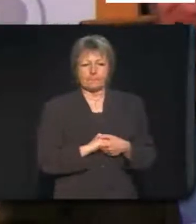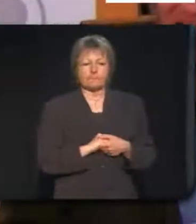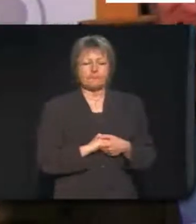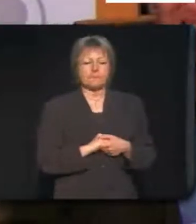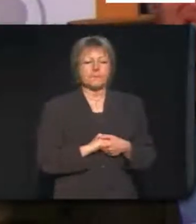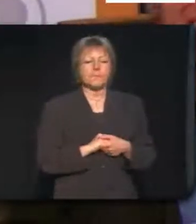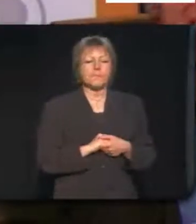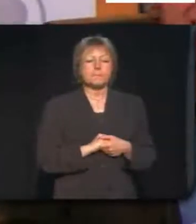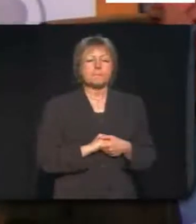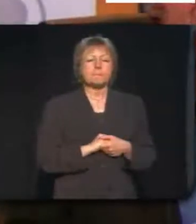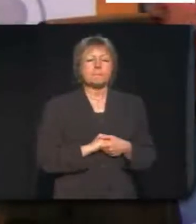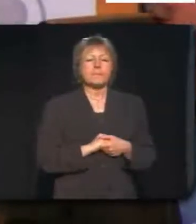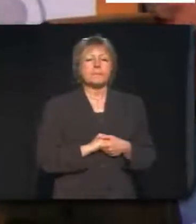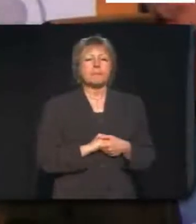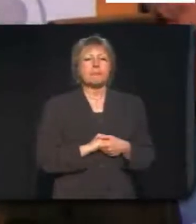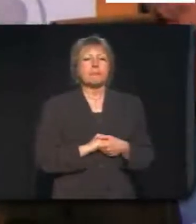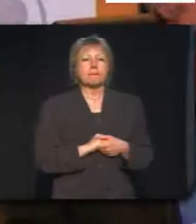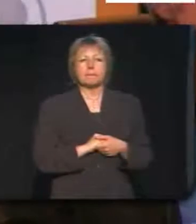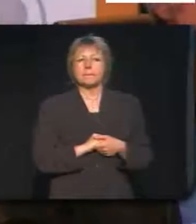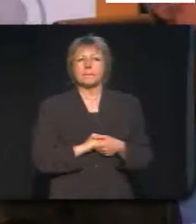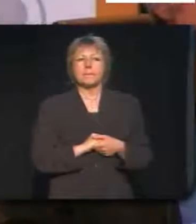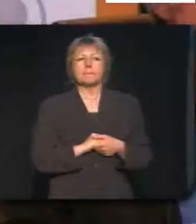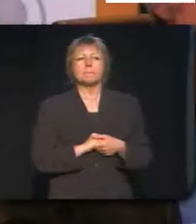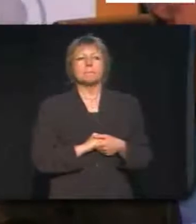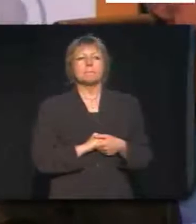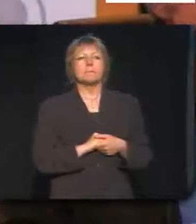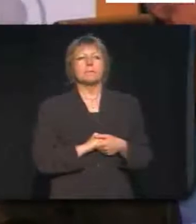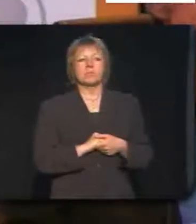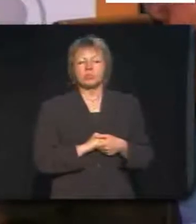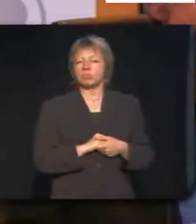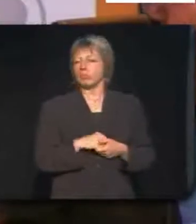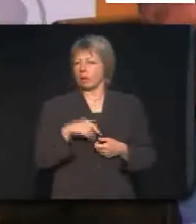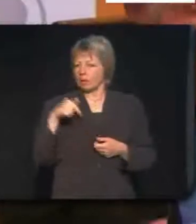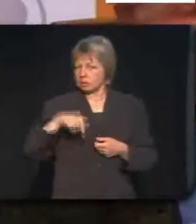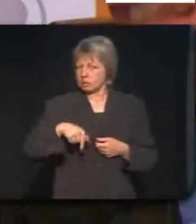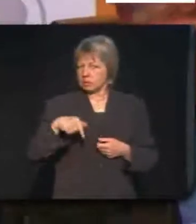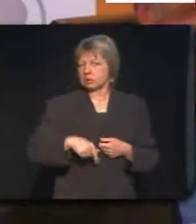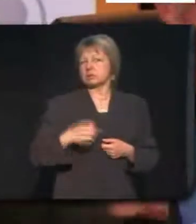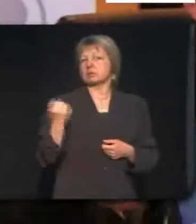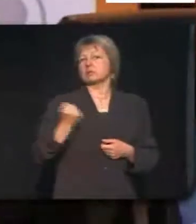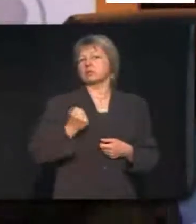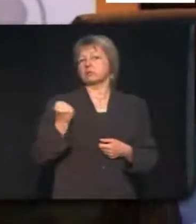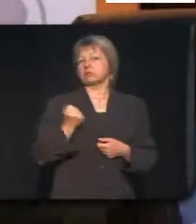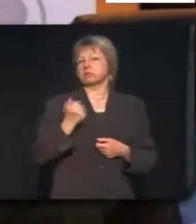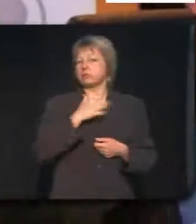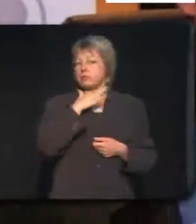mann mann mann mann das wird sehr Bundesparteitag mit den meisten geheimen Abstimmungen ever